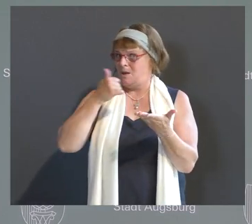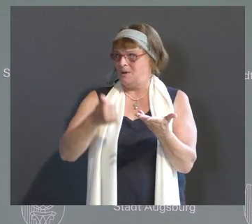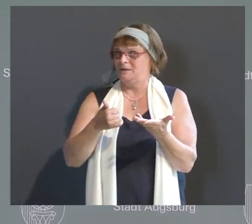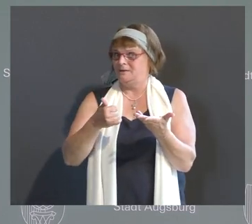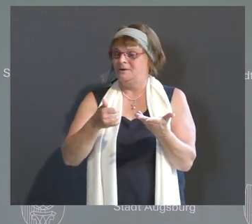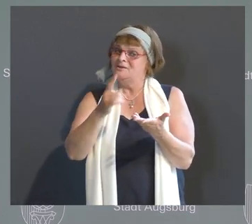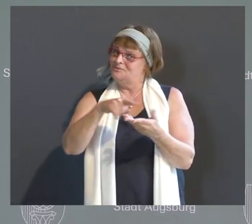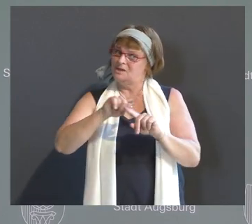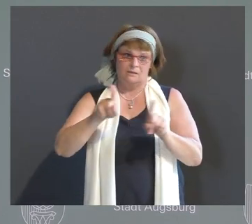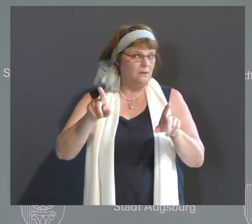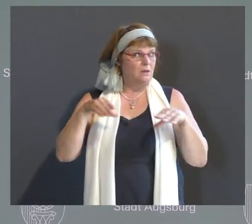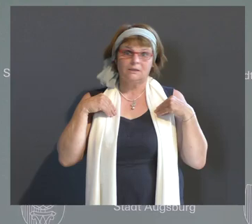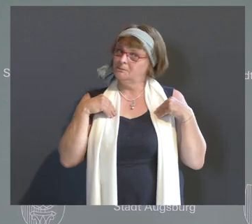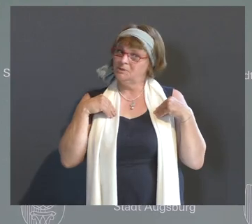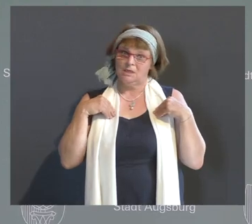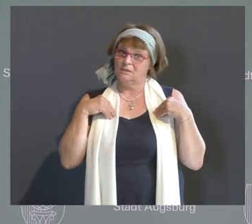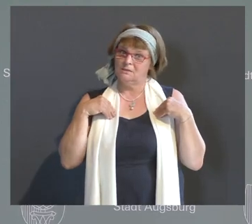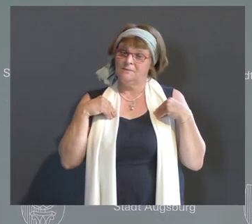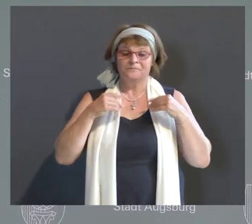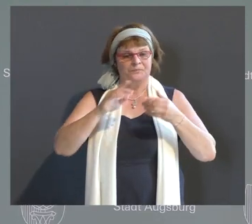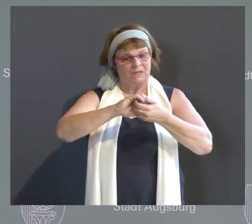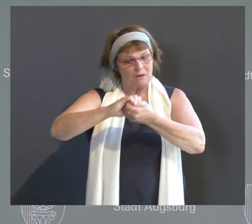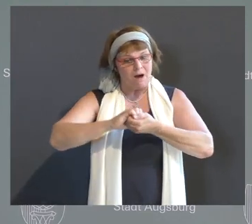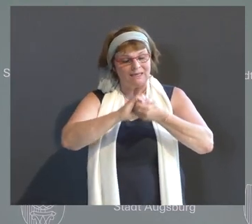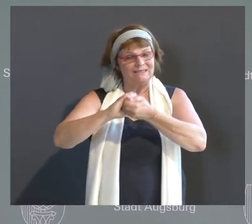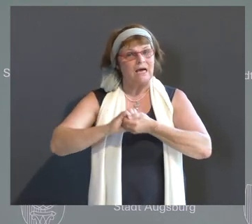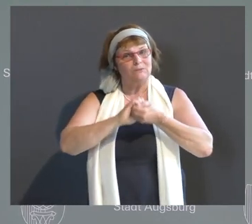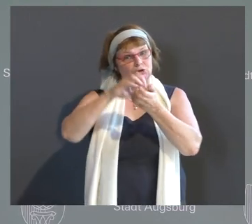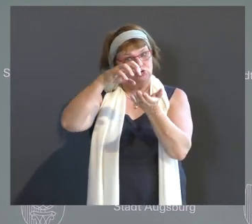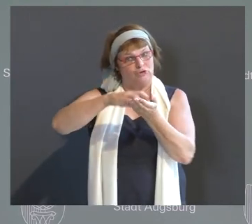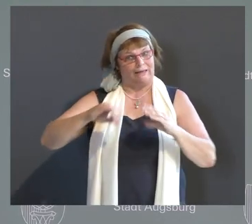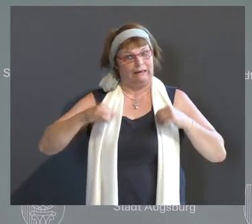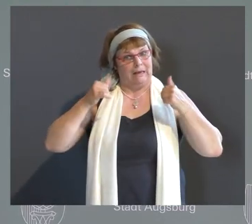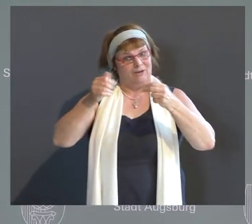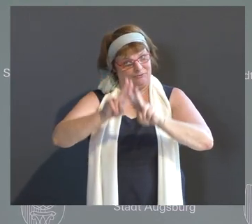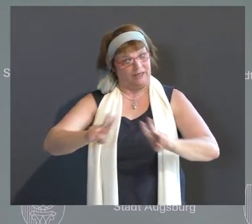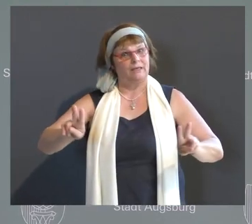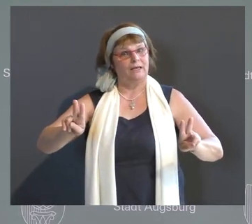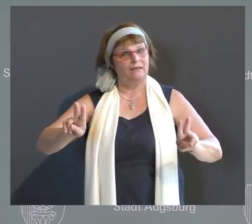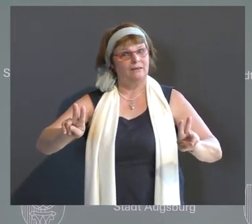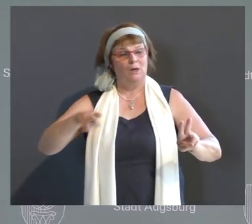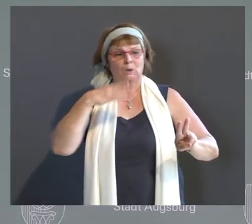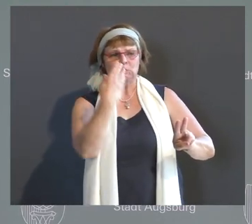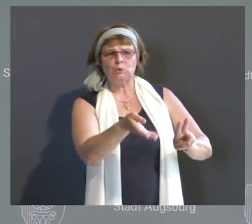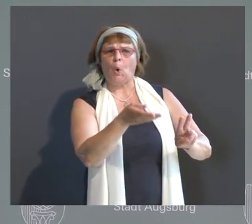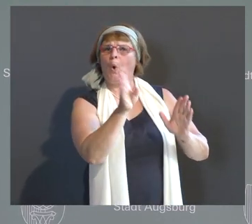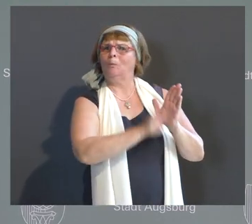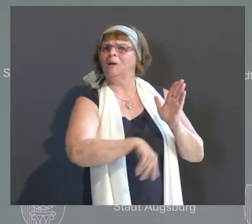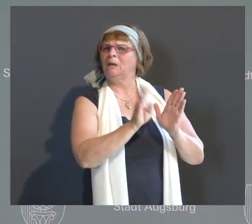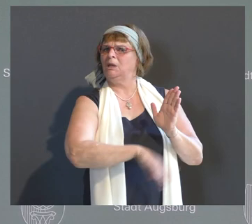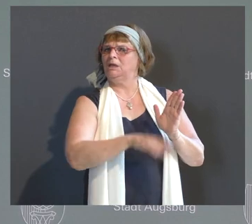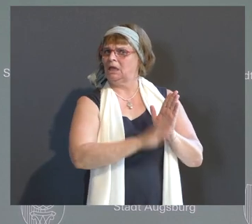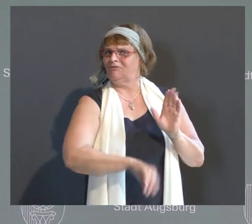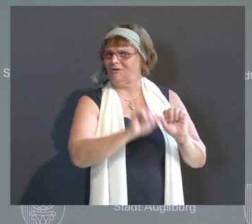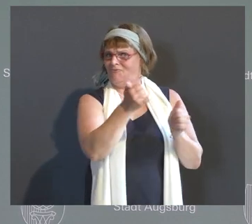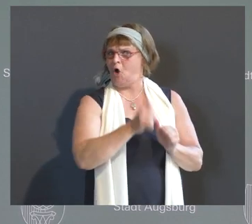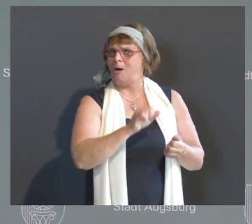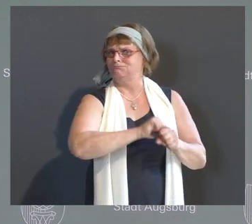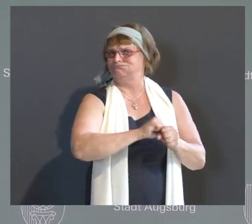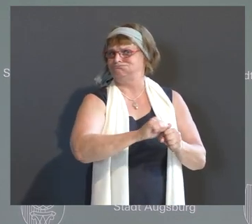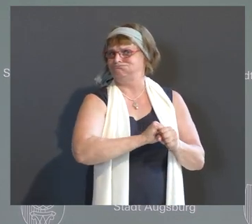friedliche Miteinander, das uns als Stadtfamilie ausmacht, auf primitive Weise kaputt gemacht wird.